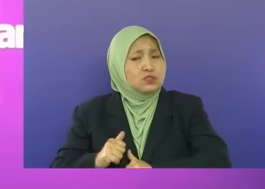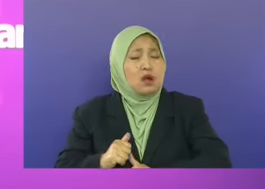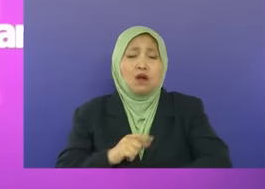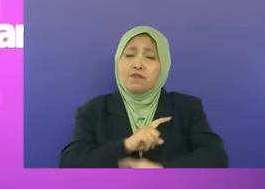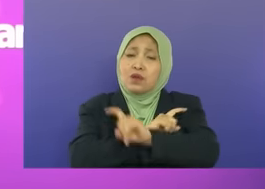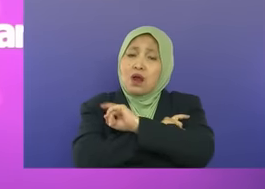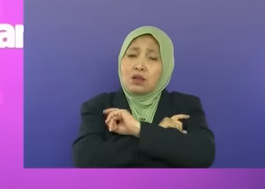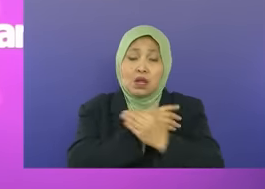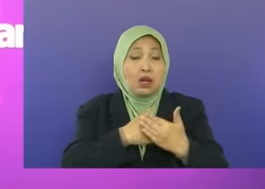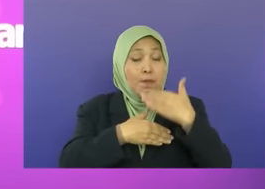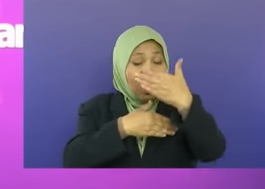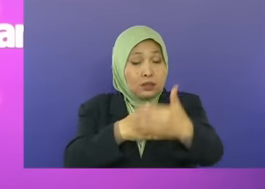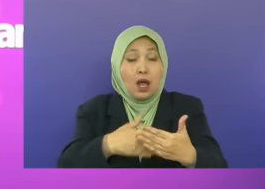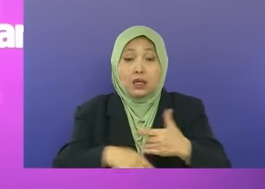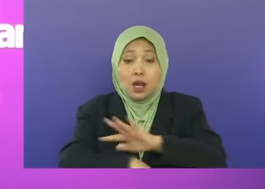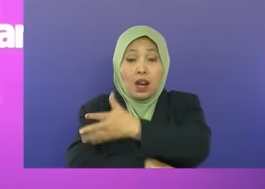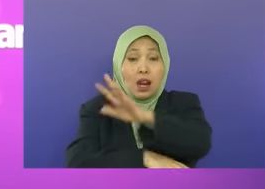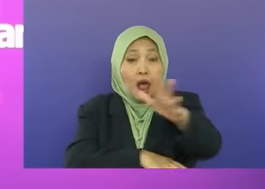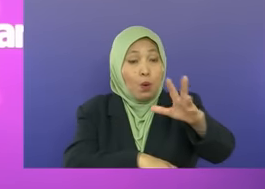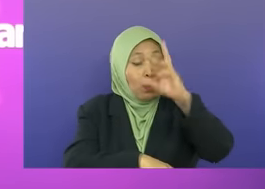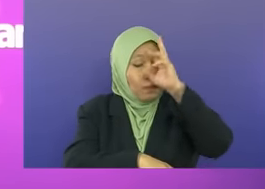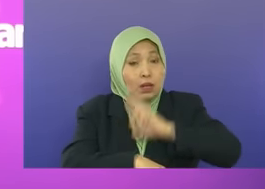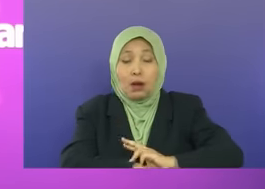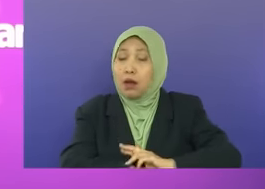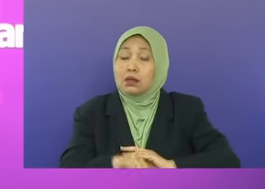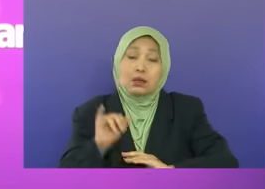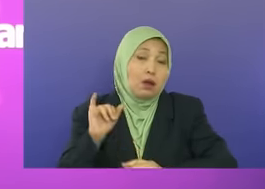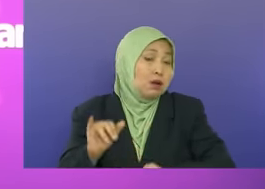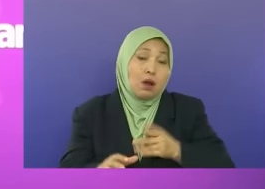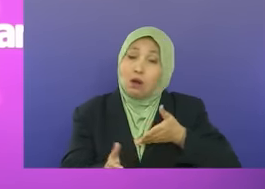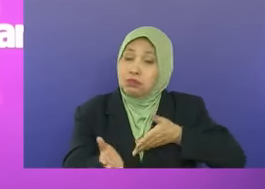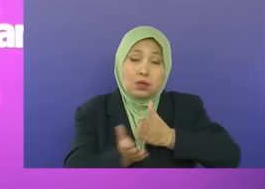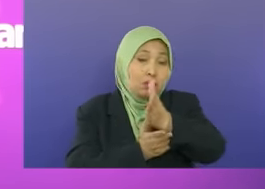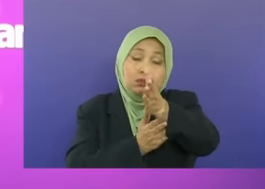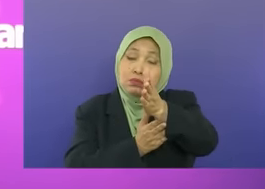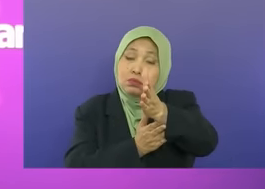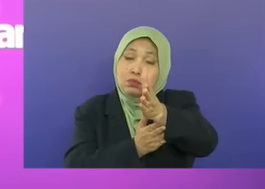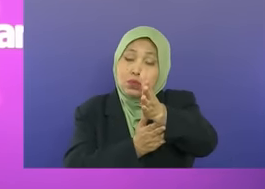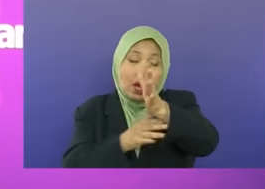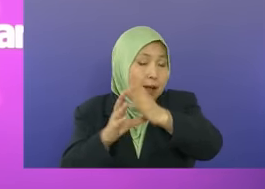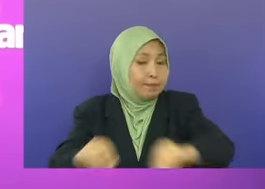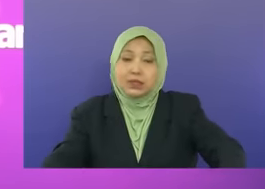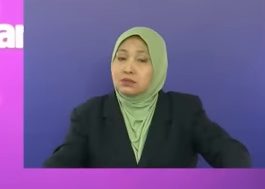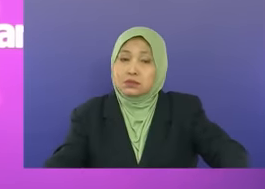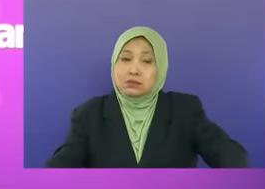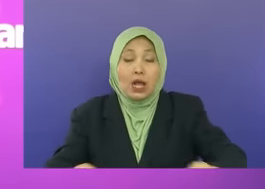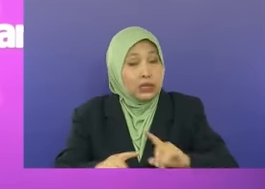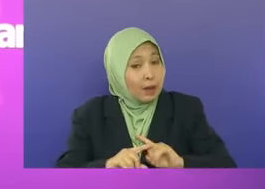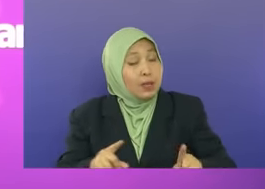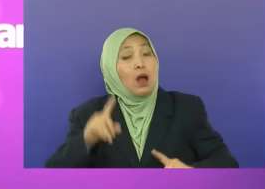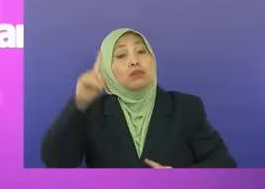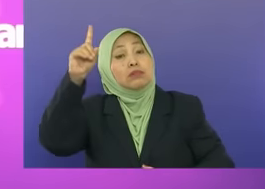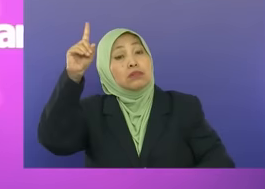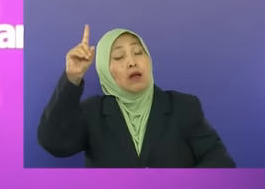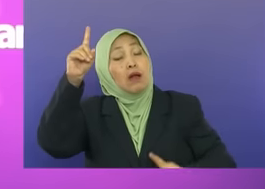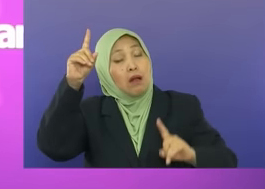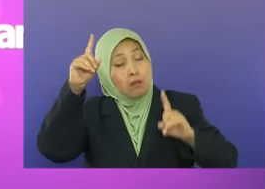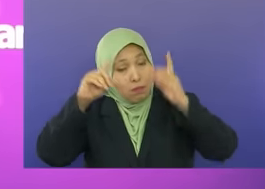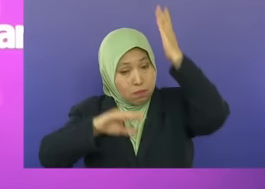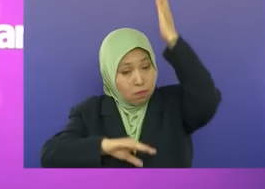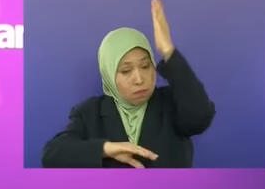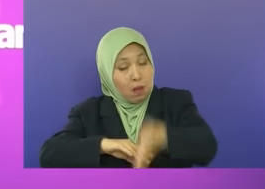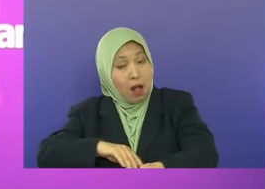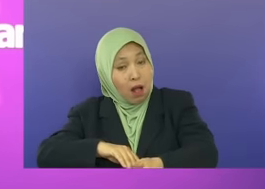di depannya adalah Laut Merah yang memang Kalau diteruskan memang habislah mereka tetapi Allah membelah